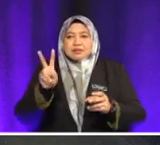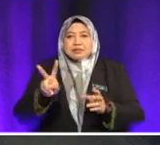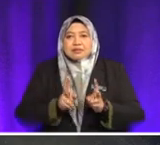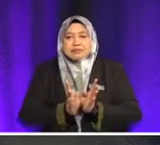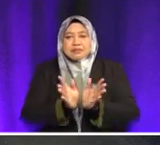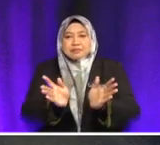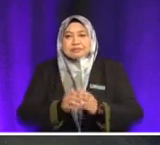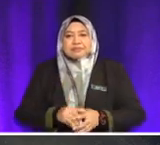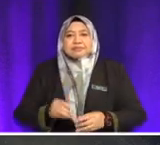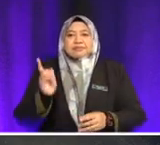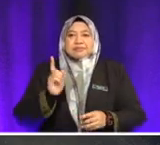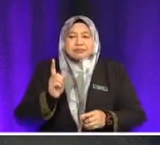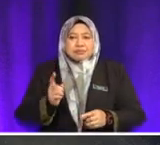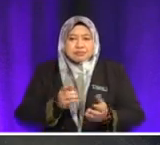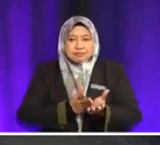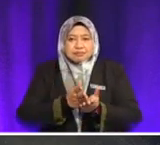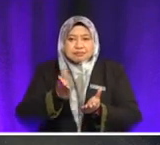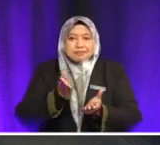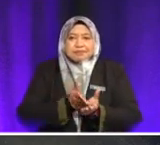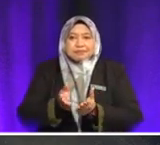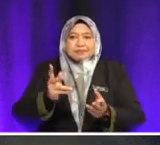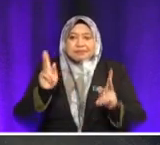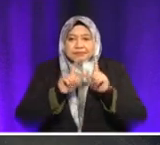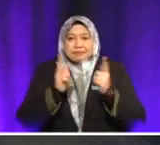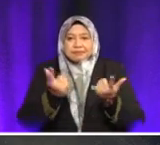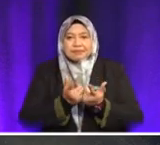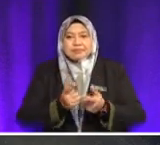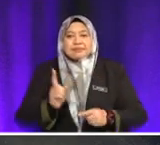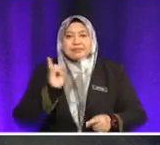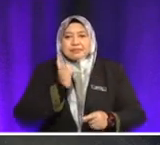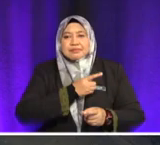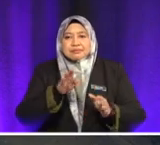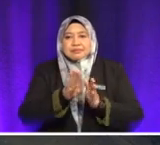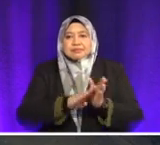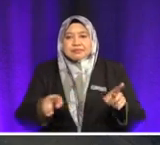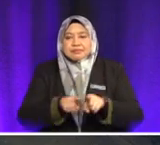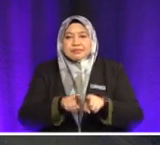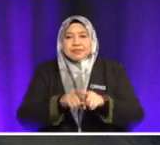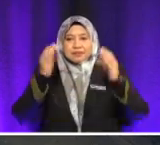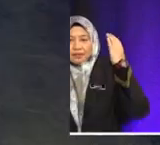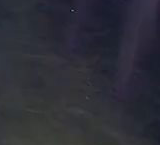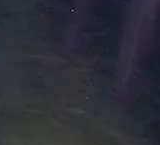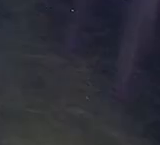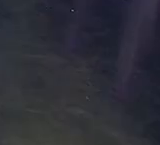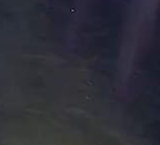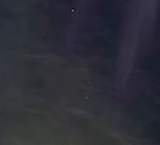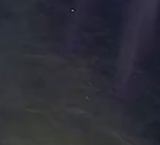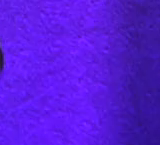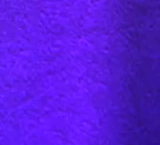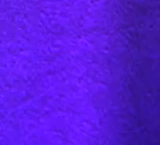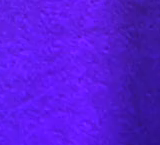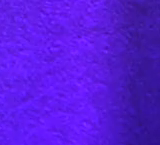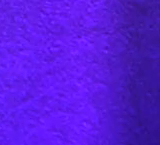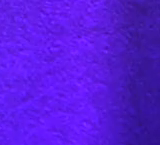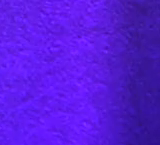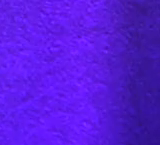Oke sebelum kita teruskan gelas kita pada hari ini Tak lupa turut serta bersama dengan kami di studio cek dulu pasti syarat yaitu cek